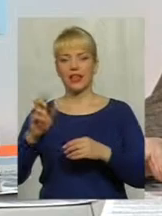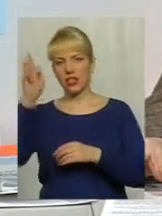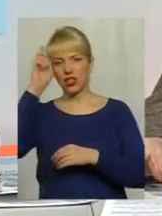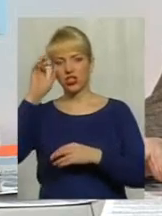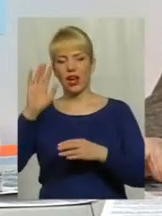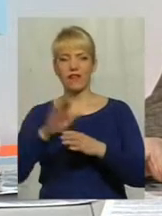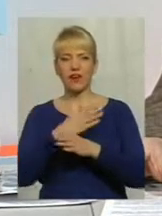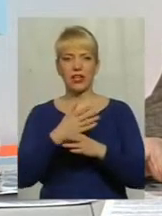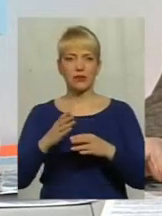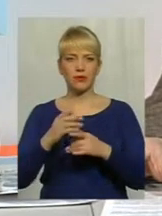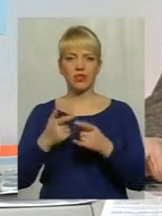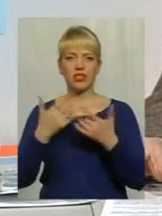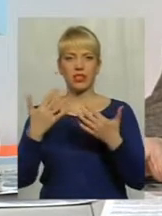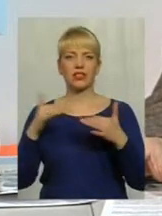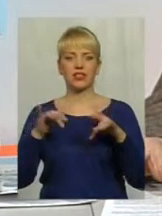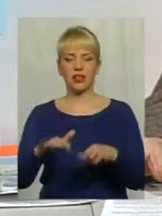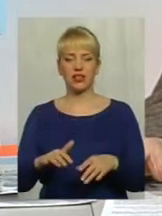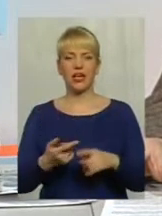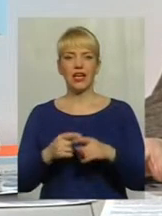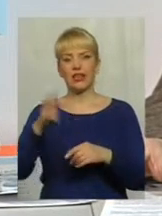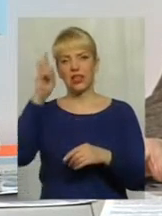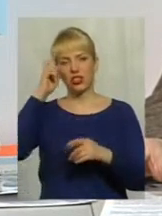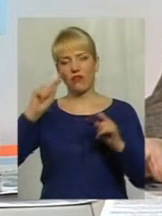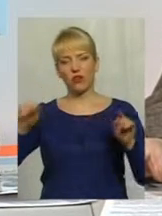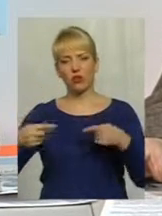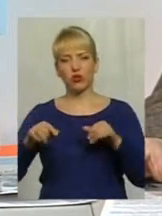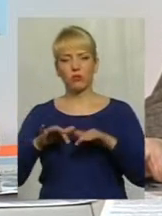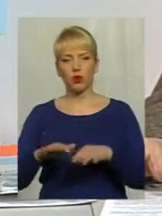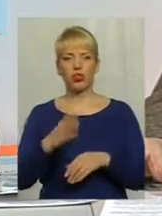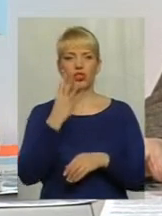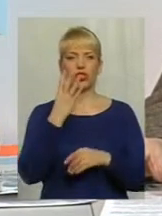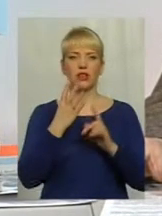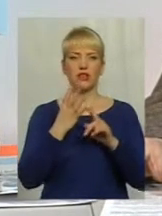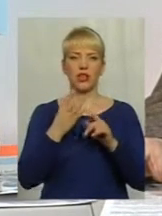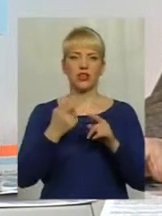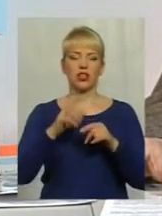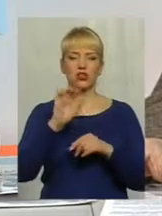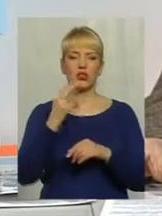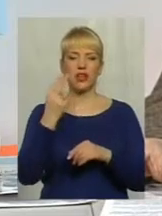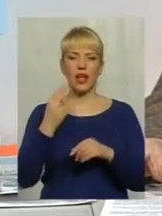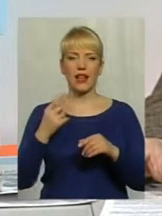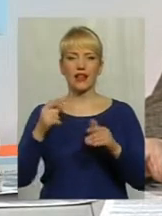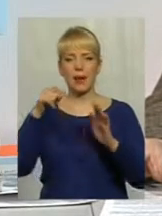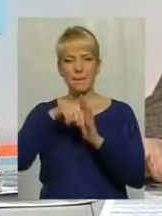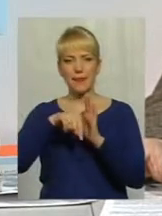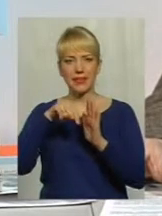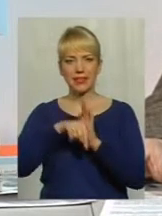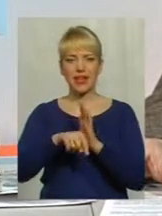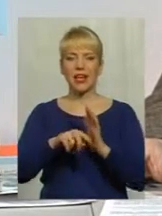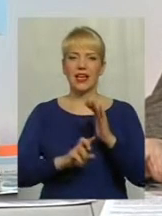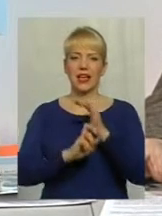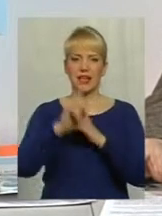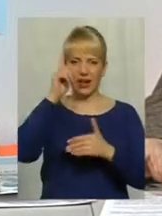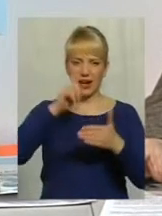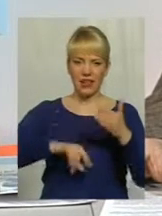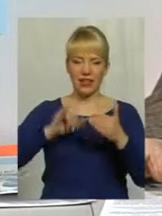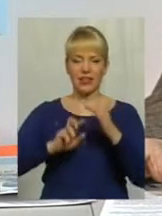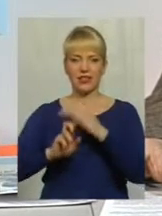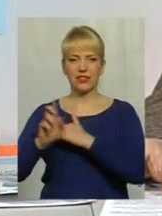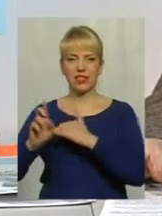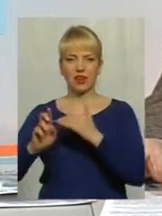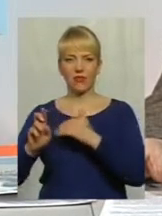чинних державотворчих процесів. Четверте, соціальна місія релігій та церков. П'яте, церква у матеріальній культурі